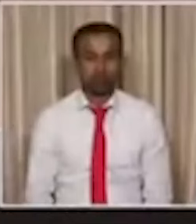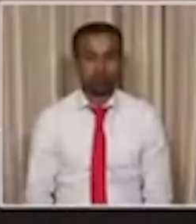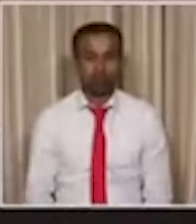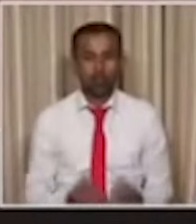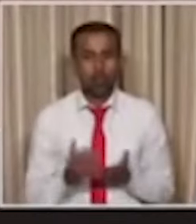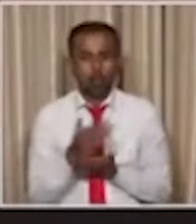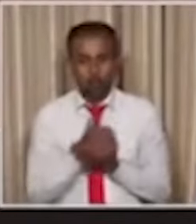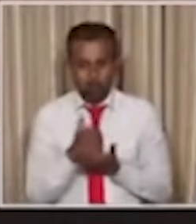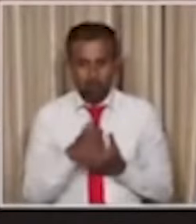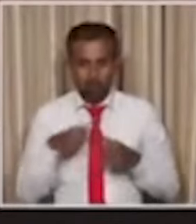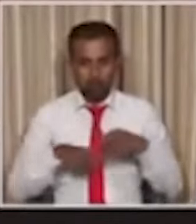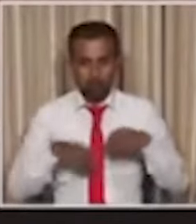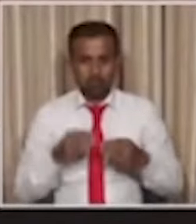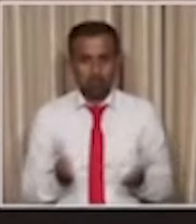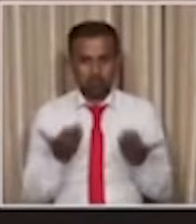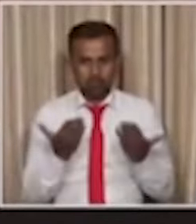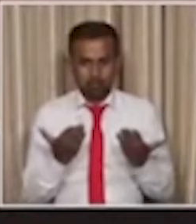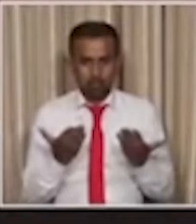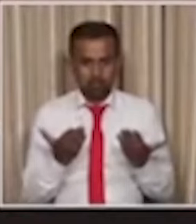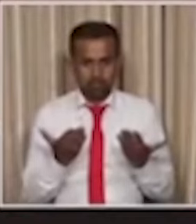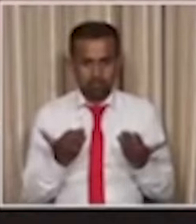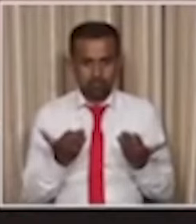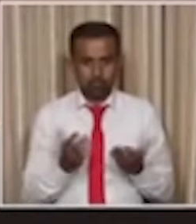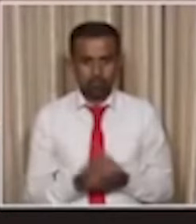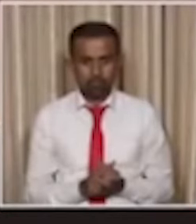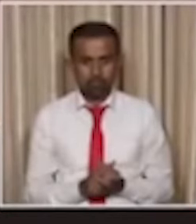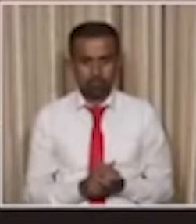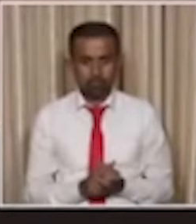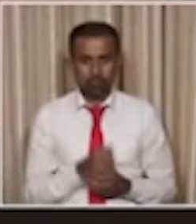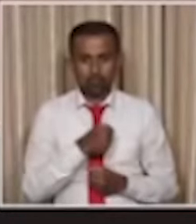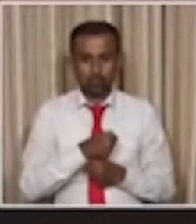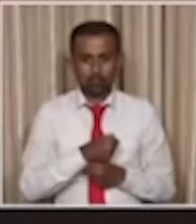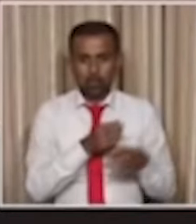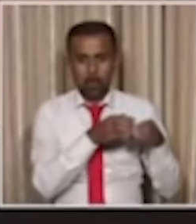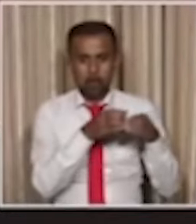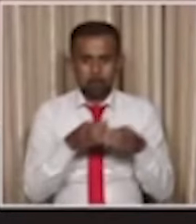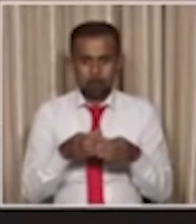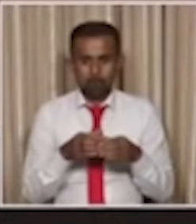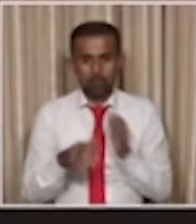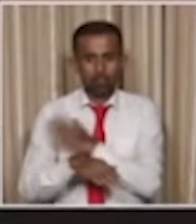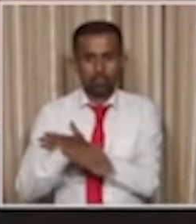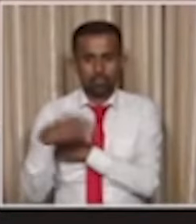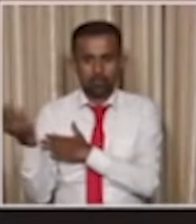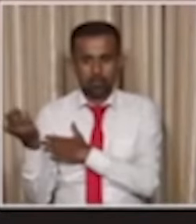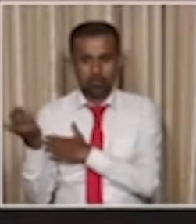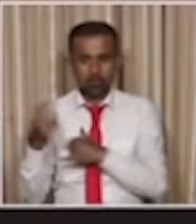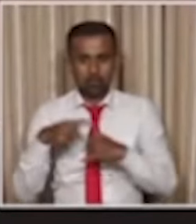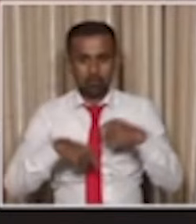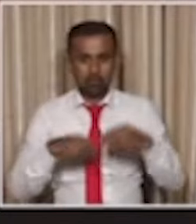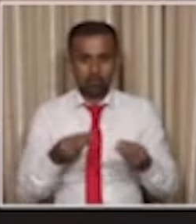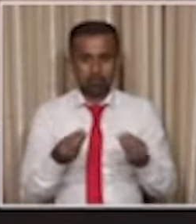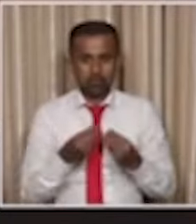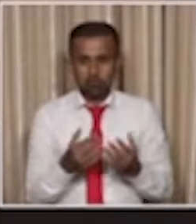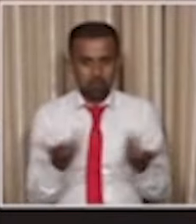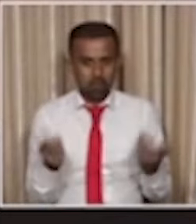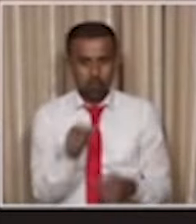සියලුම දෙනා ඡන්දය පාවිච්චි කළා. ගරු ආණ්ඩු පක්ෂයේ ඉන්න දකුණු පසේ ඉන්න ගරු මන්ත්‍රීවරුන්ට ඡන්දය පාවිච්චි කරන්න ඔහ